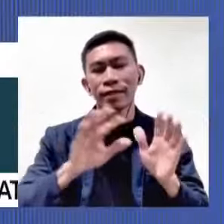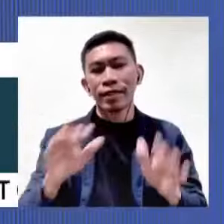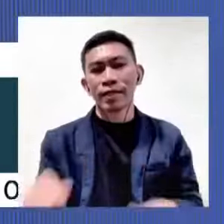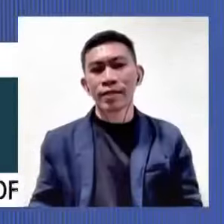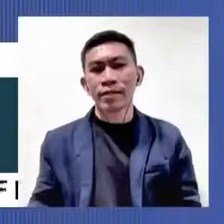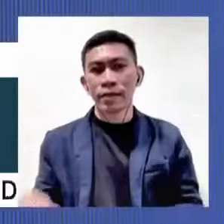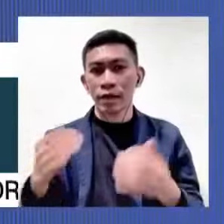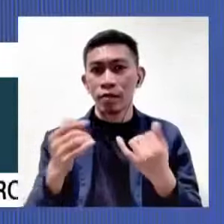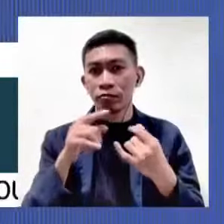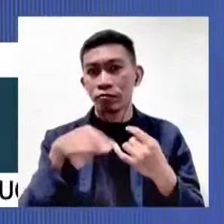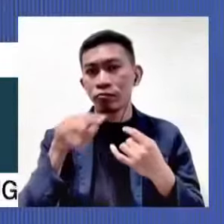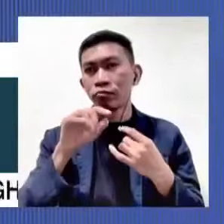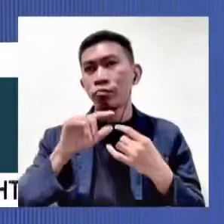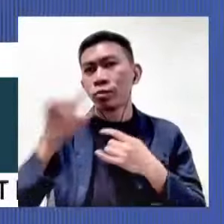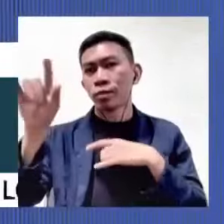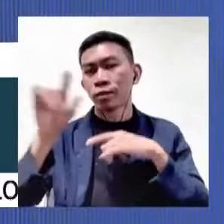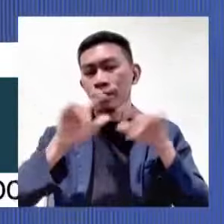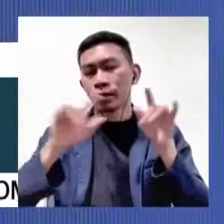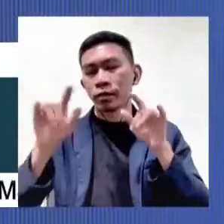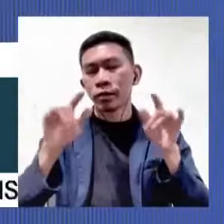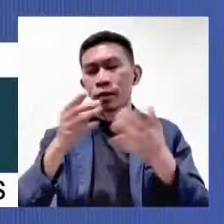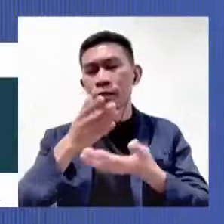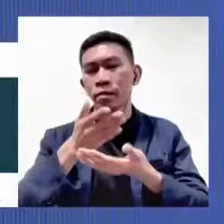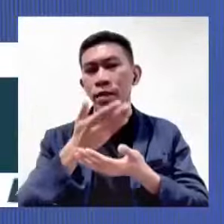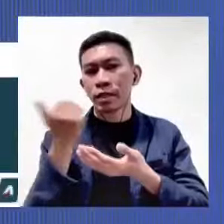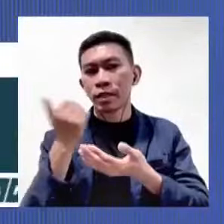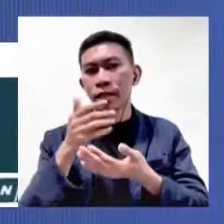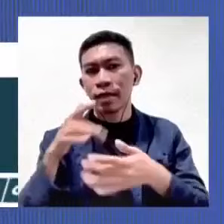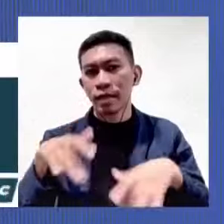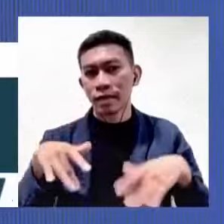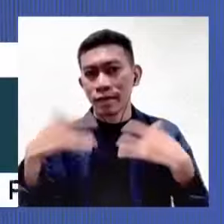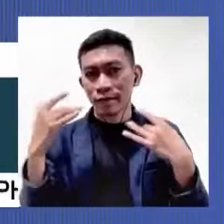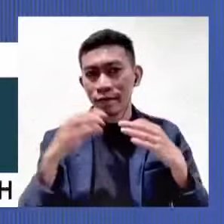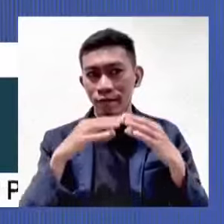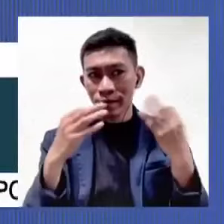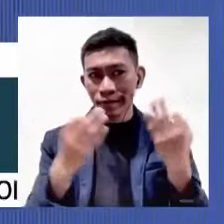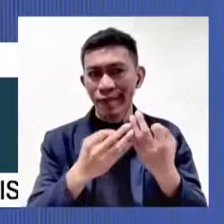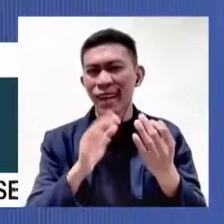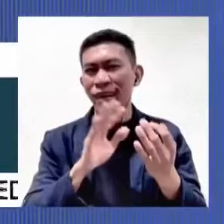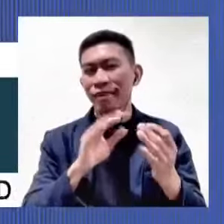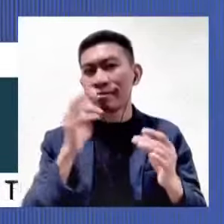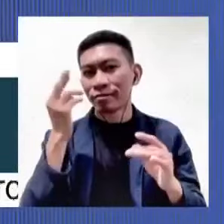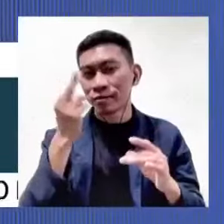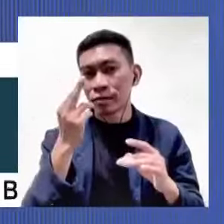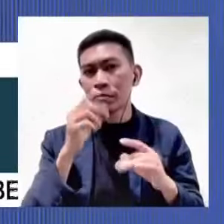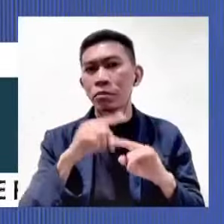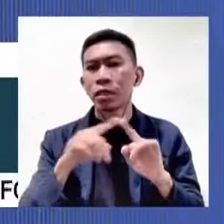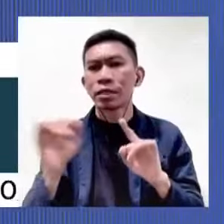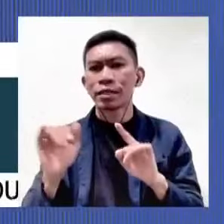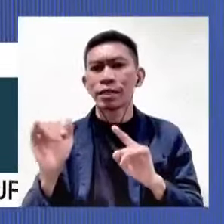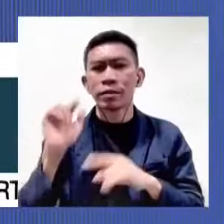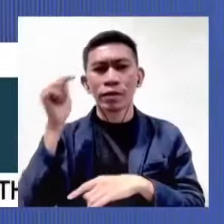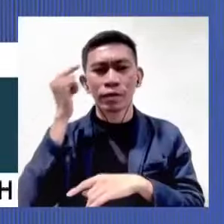dagat para sa mas magandang buhay ng inyong pamilya ay ang aming pagsisikap na